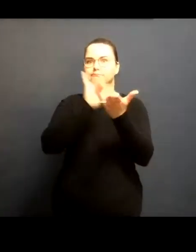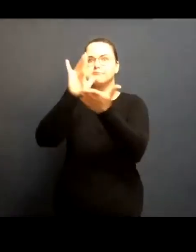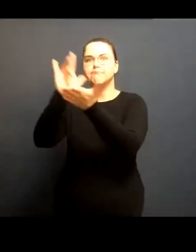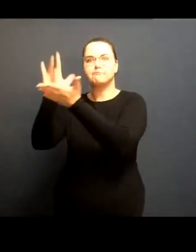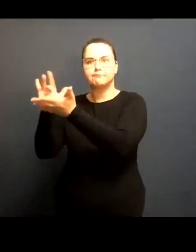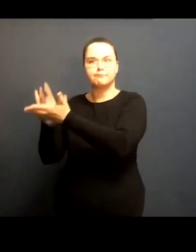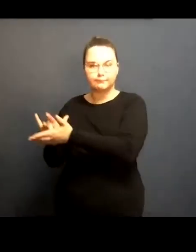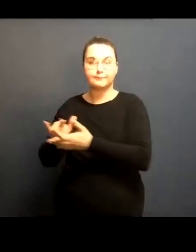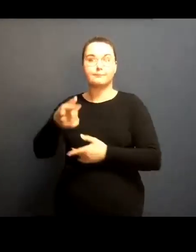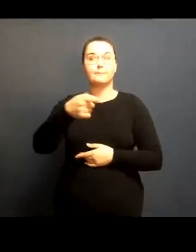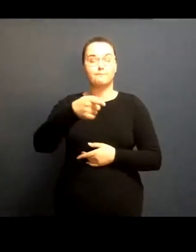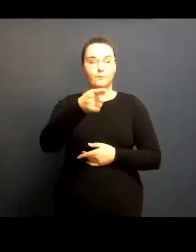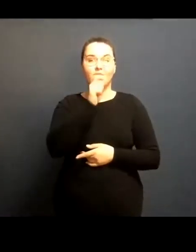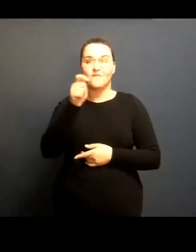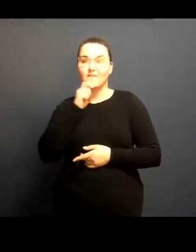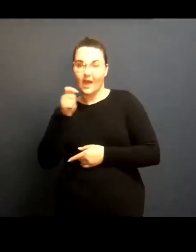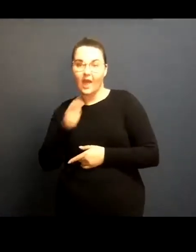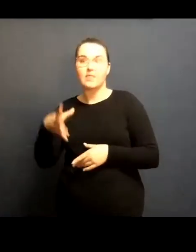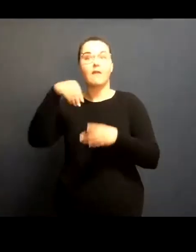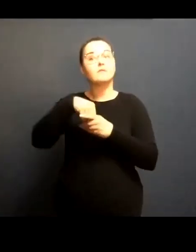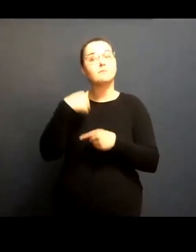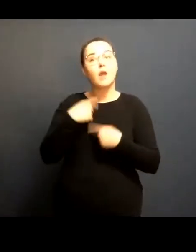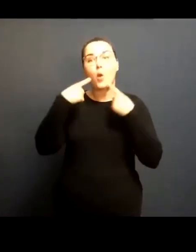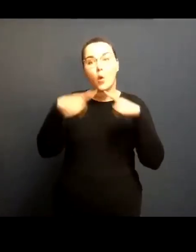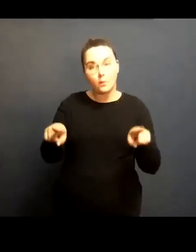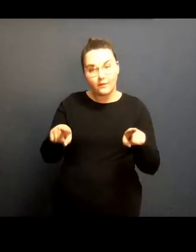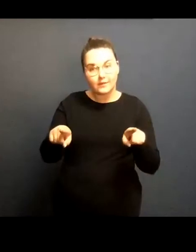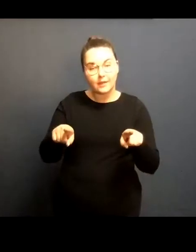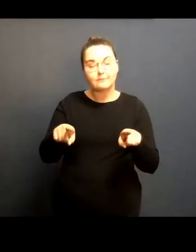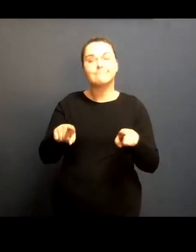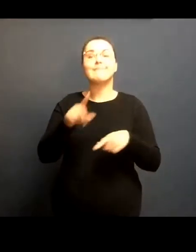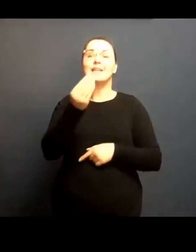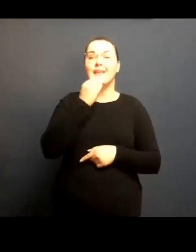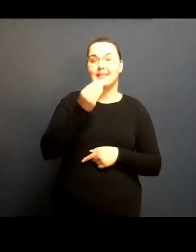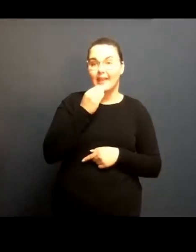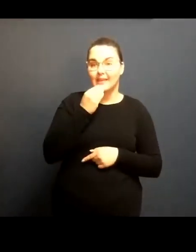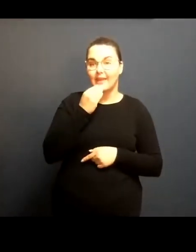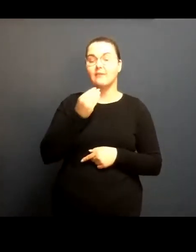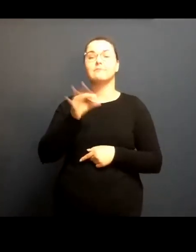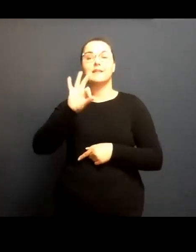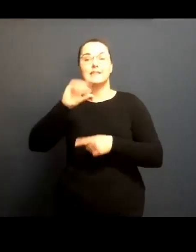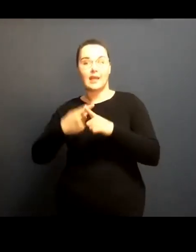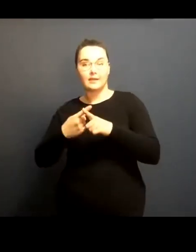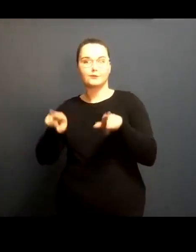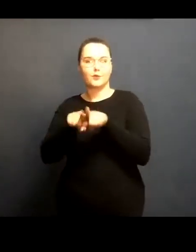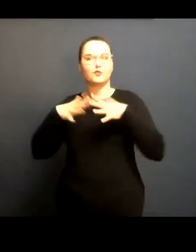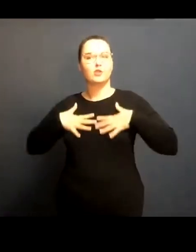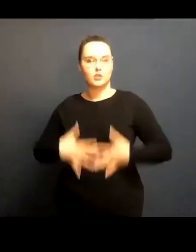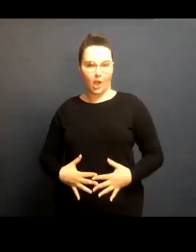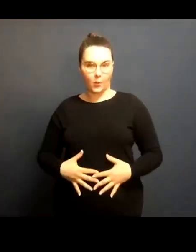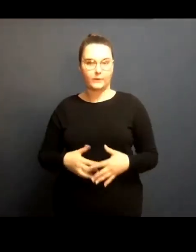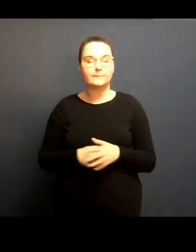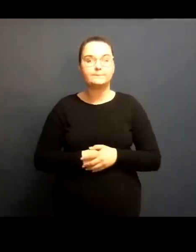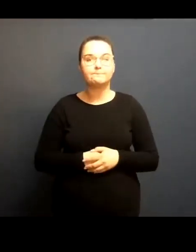odpowiedzialna za sferę jedzenia, seksu i ciała. No i właśnie spróbujmy przyjrzeć się tym